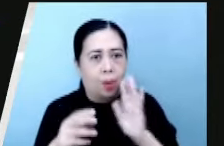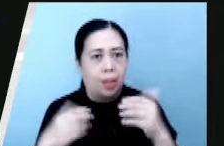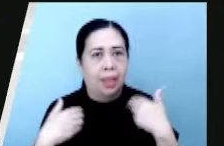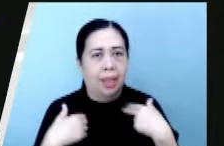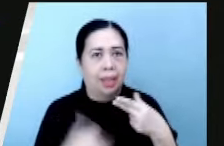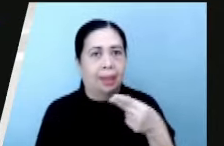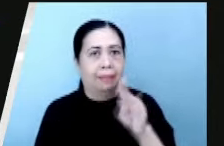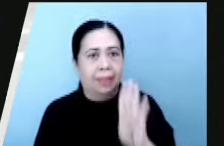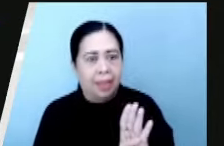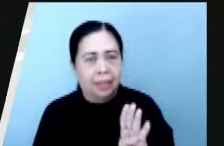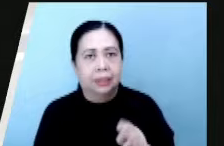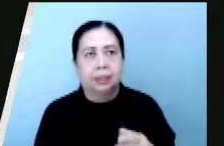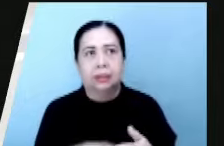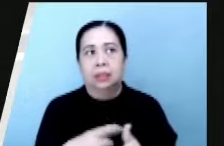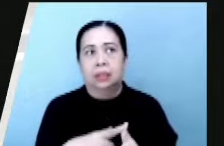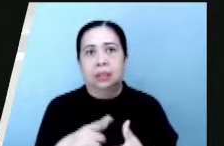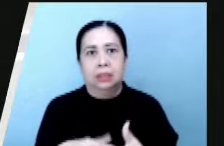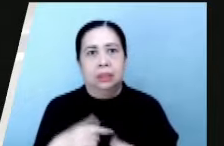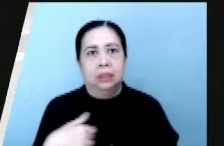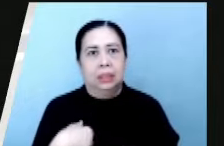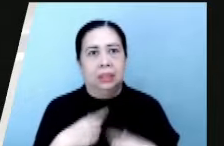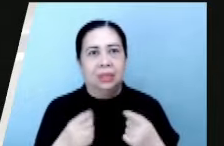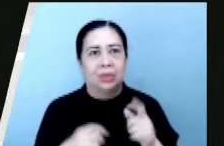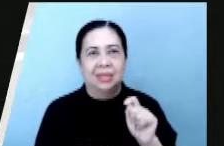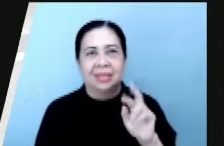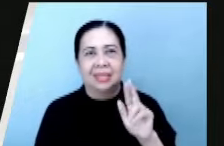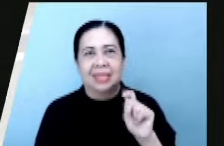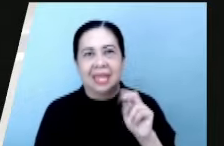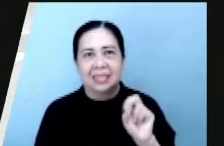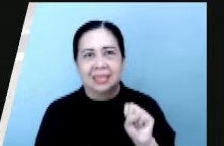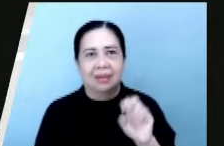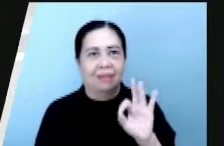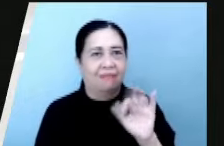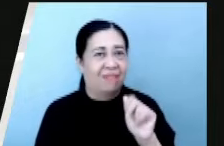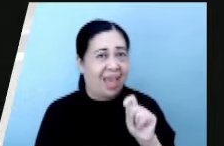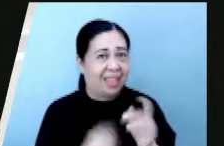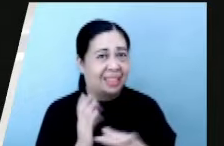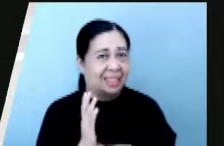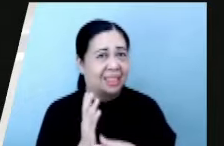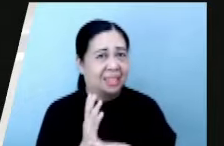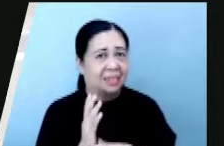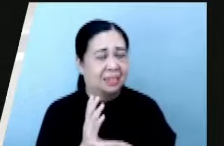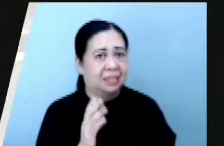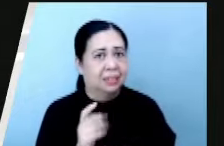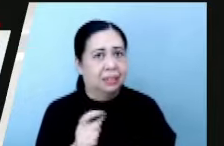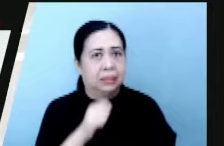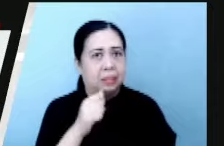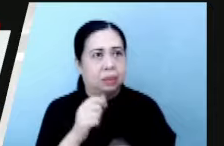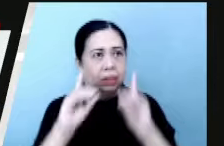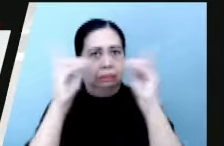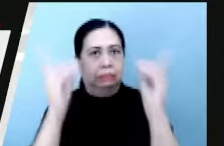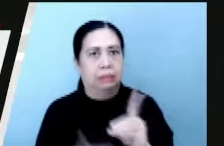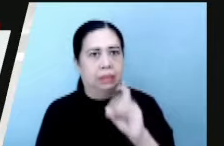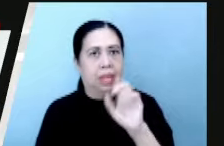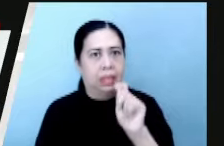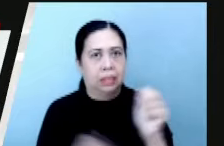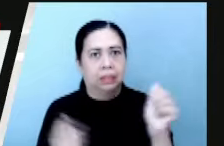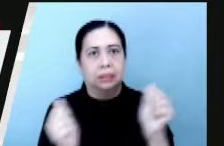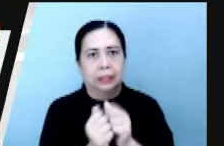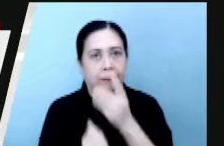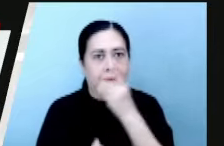and yung mga trans fat. And hindi lang kasi diet dapat, kasabay din nun yung iba